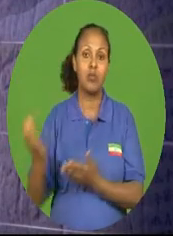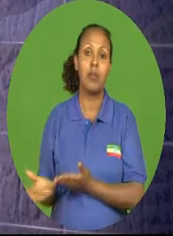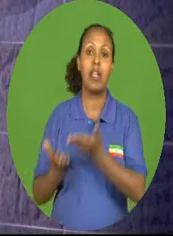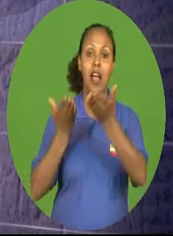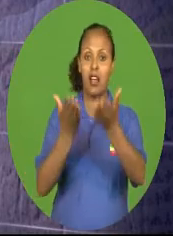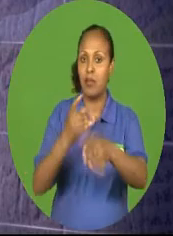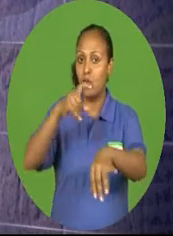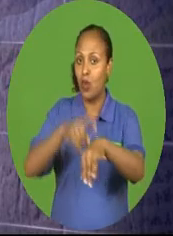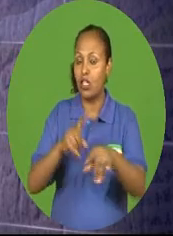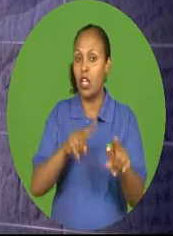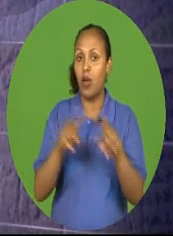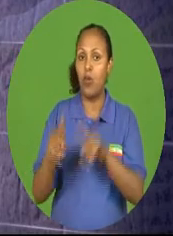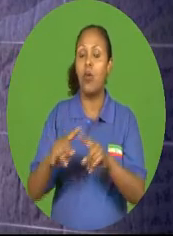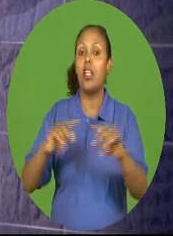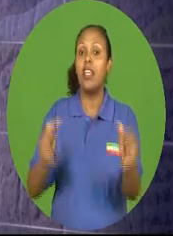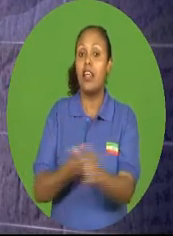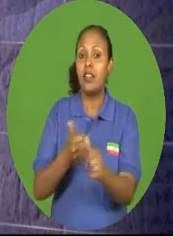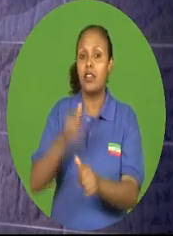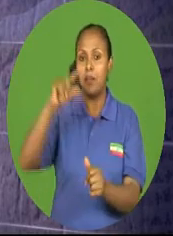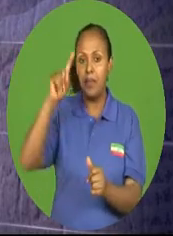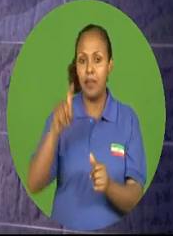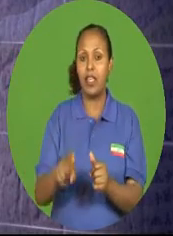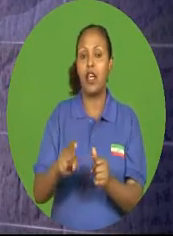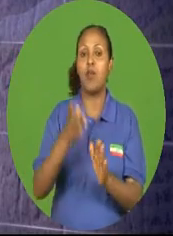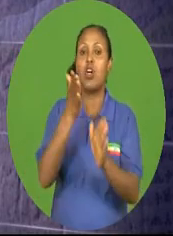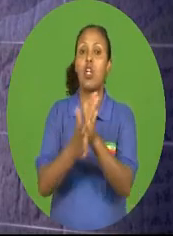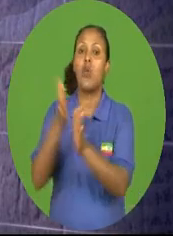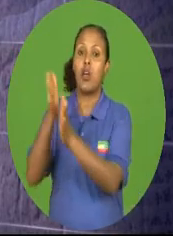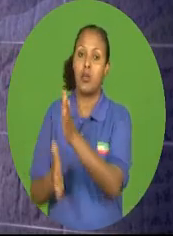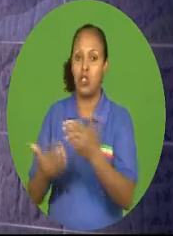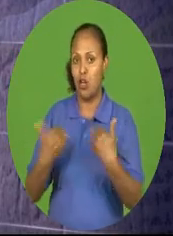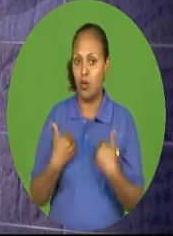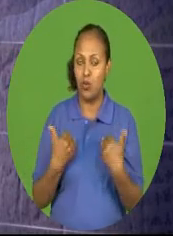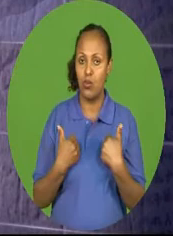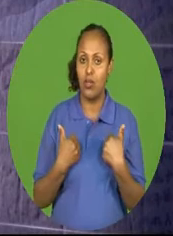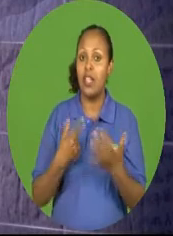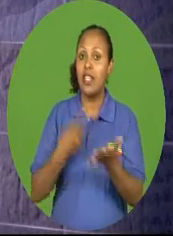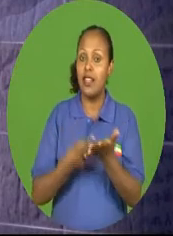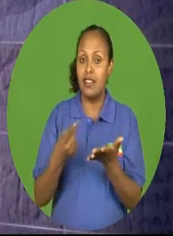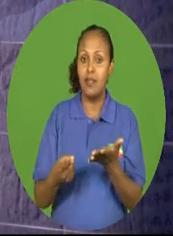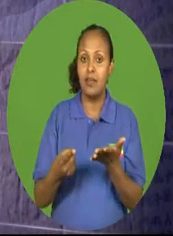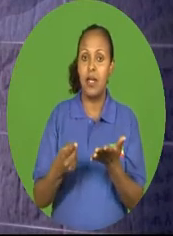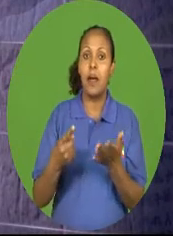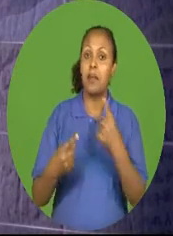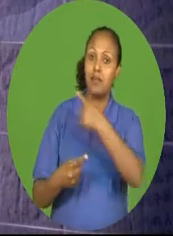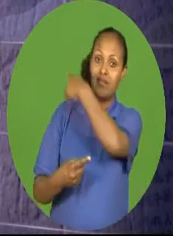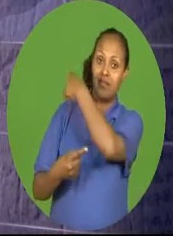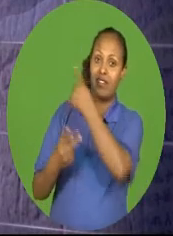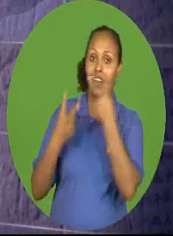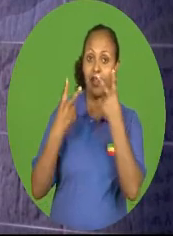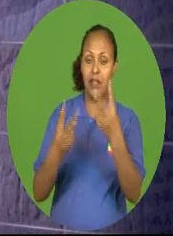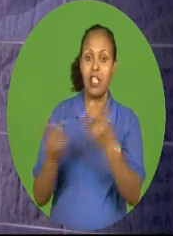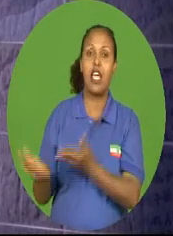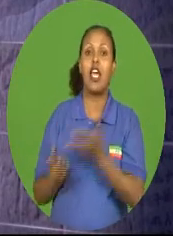ለአድማጩ በመናቀርብበት ወቅት ደግሞ ልንከተላቸው የሚገቡ ክንውኖች አሉ። እነሱም